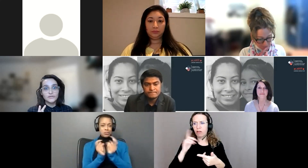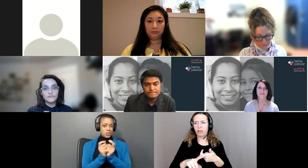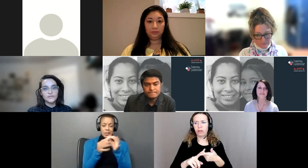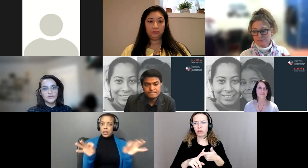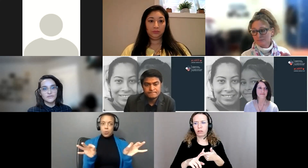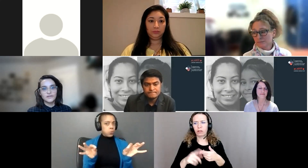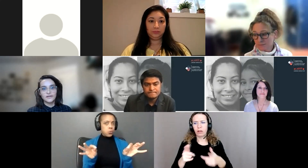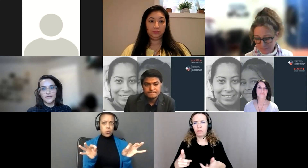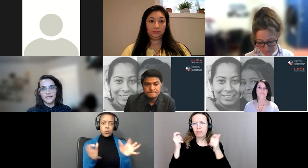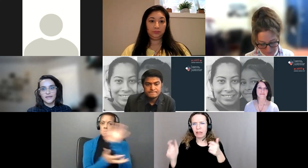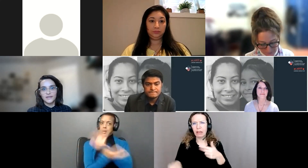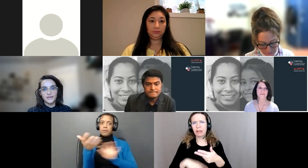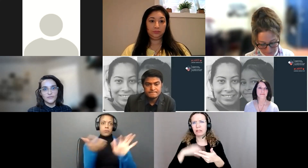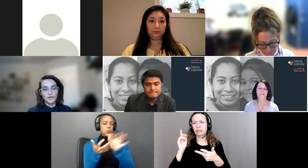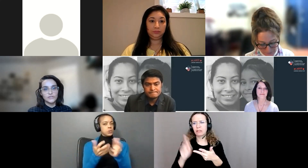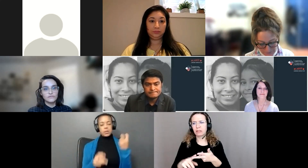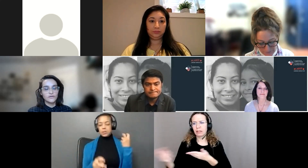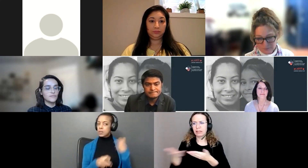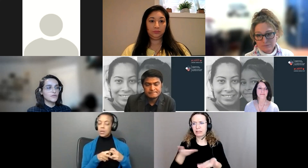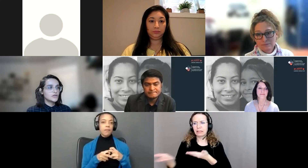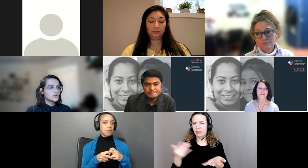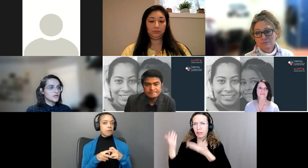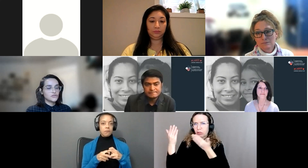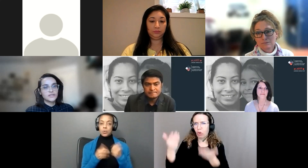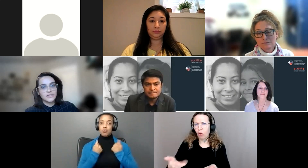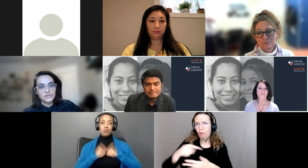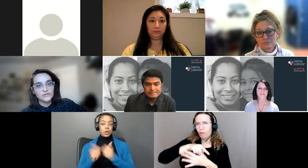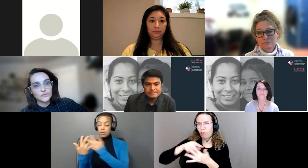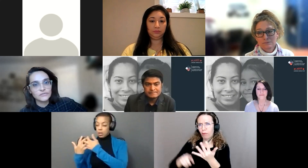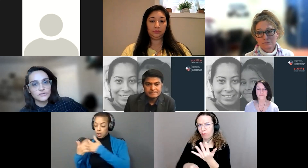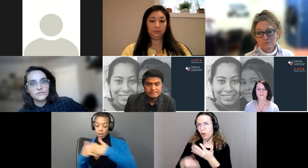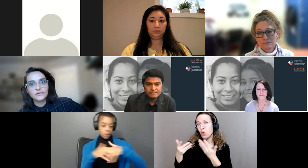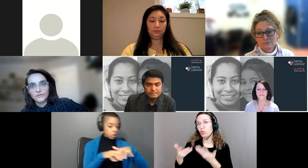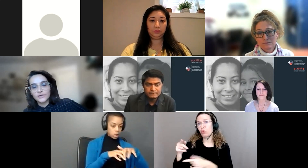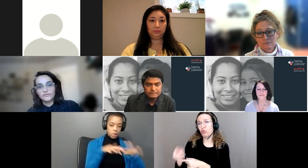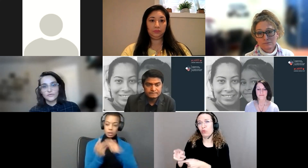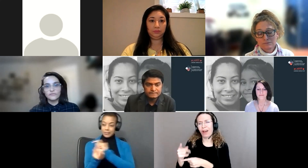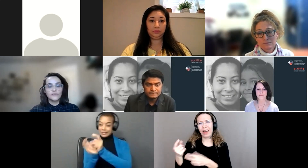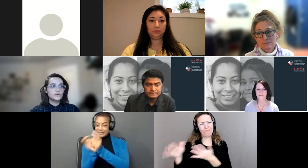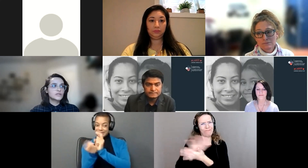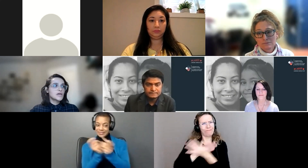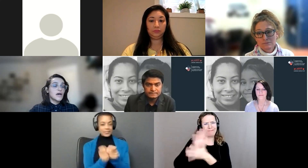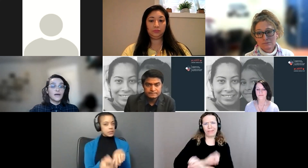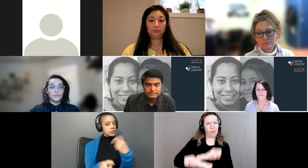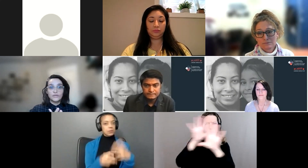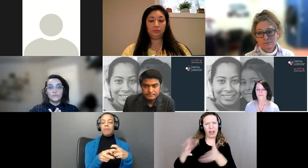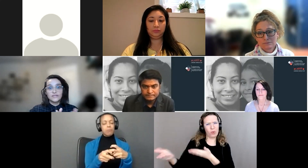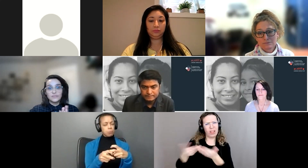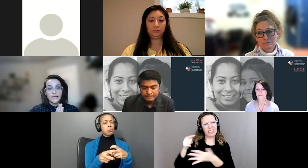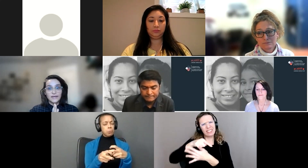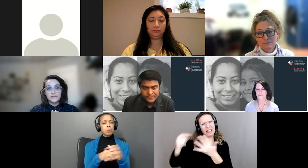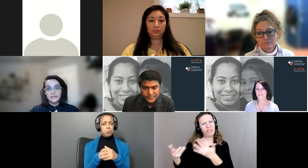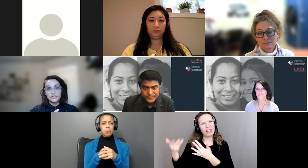Et les services qui sont fournis c'est souvent confus quand la traduction